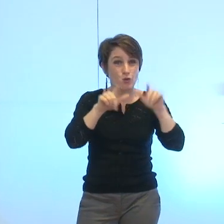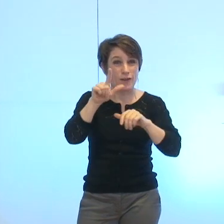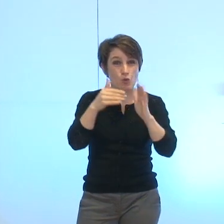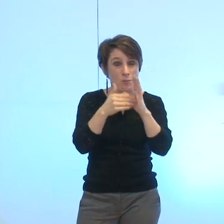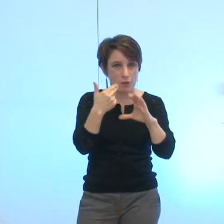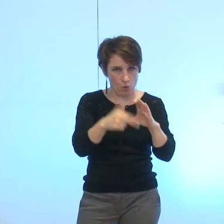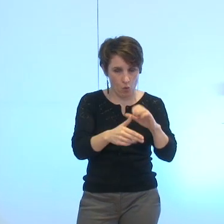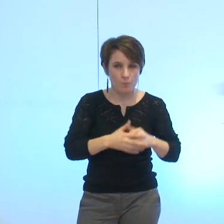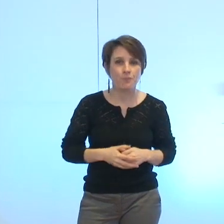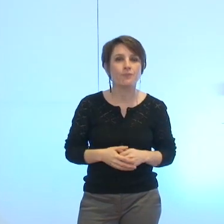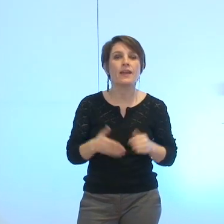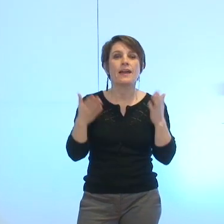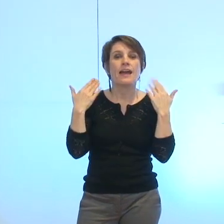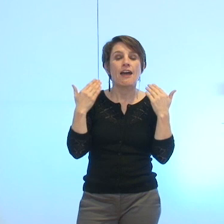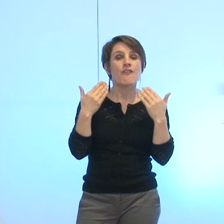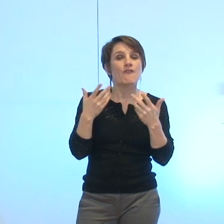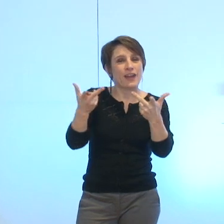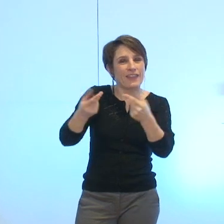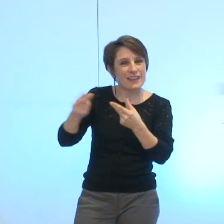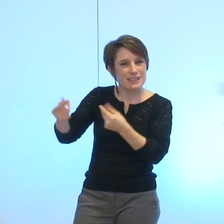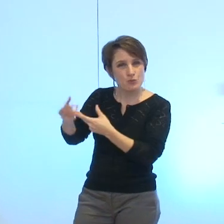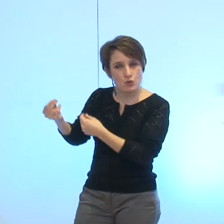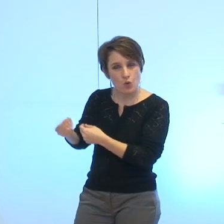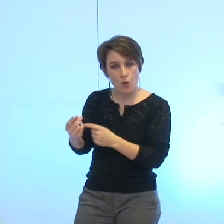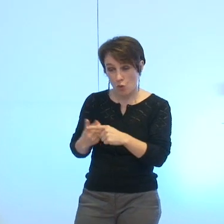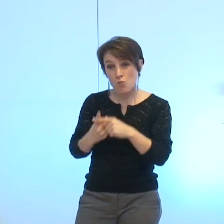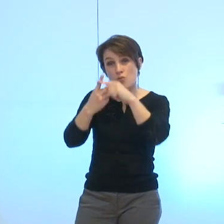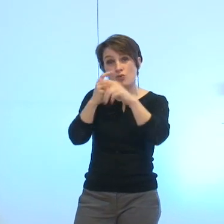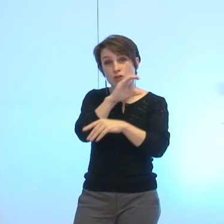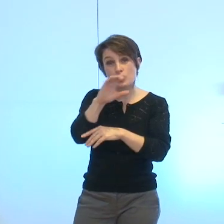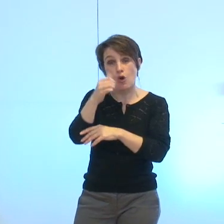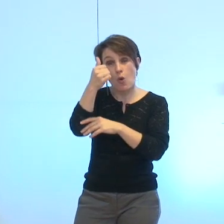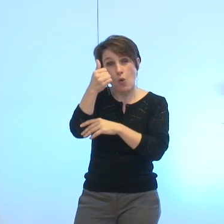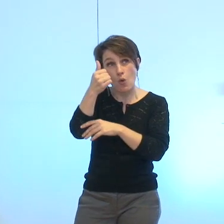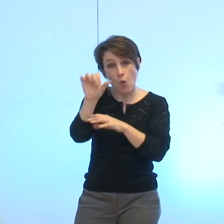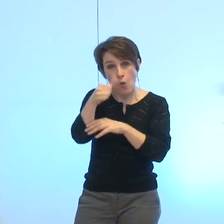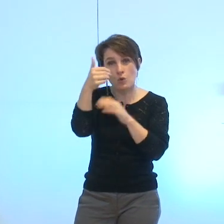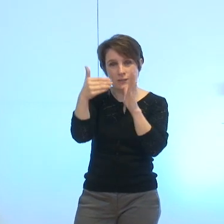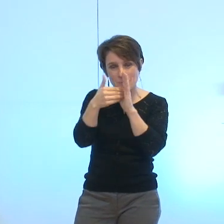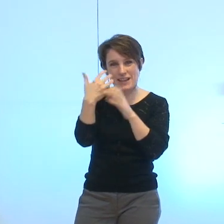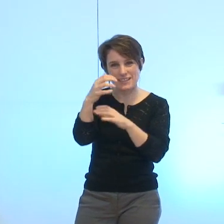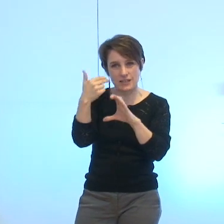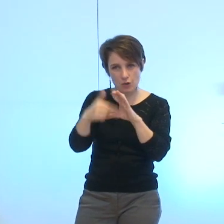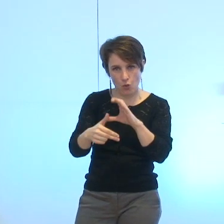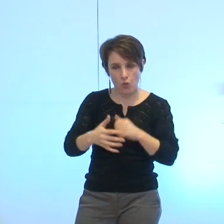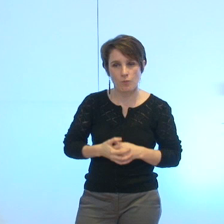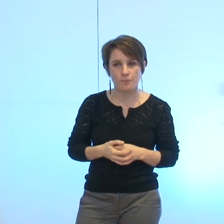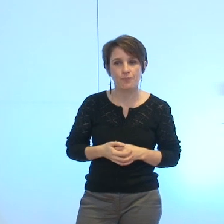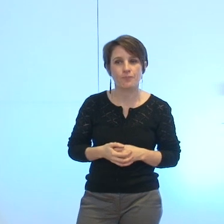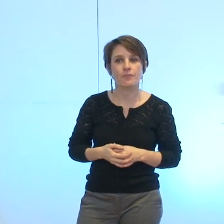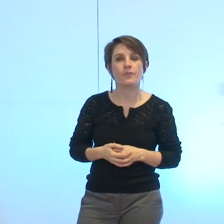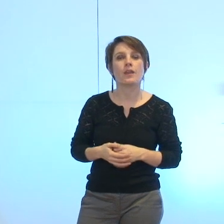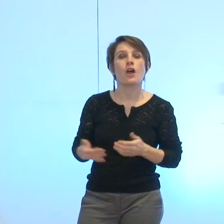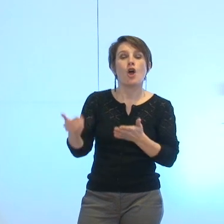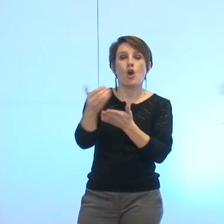frais de réception de 111500 € mis un terme à la redevance de la